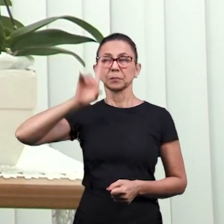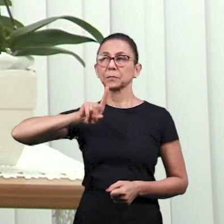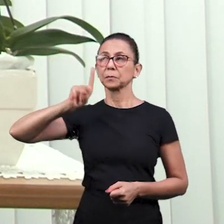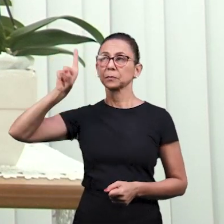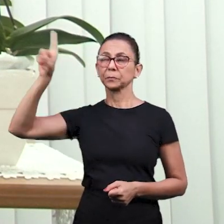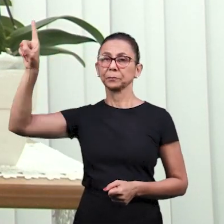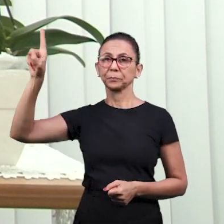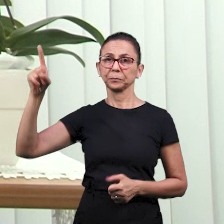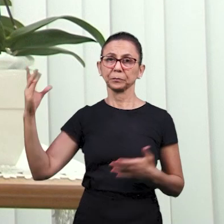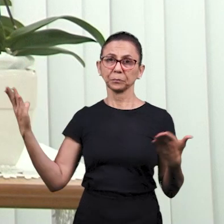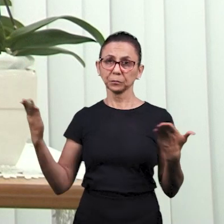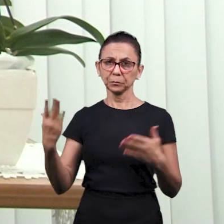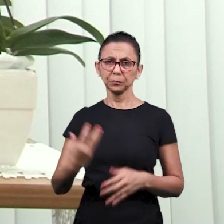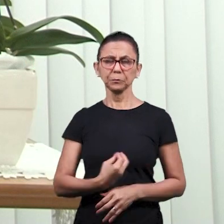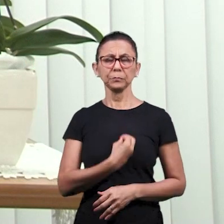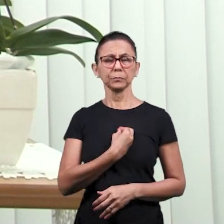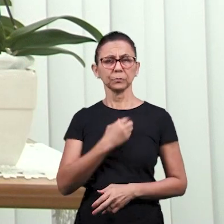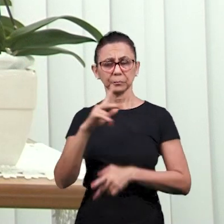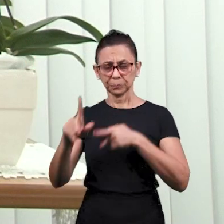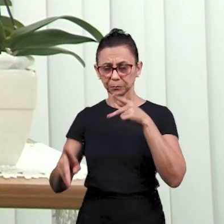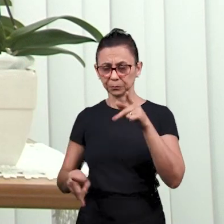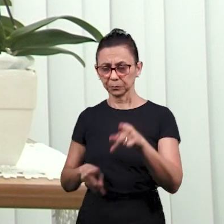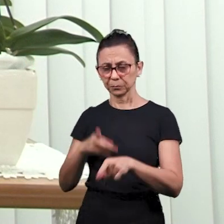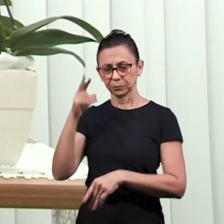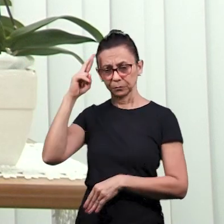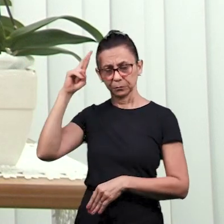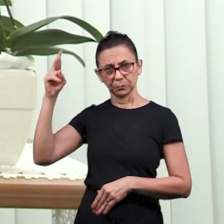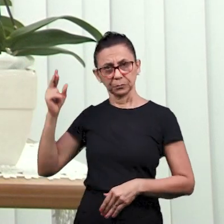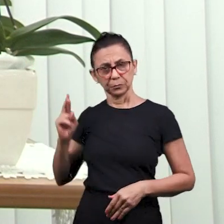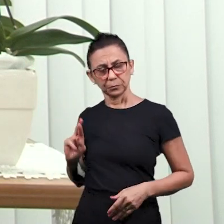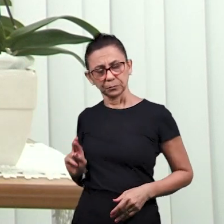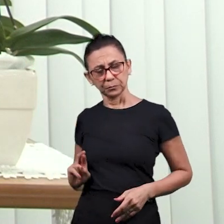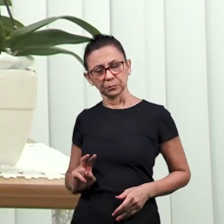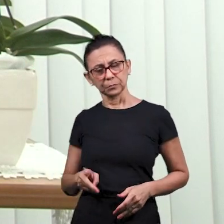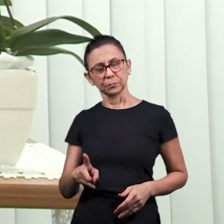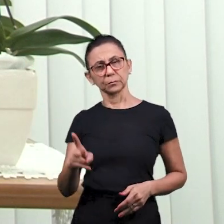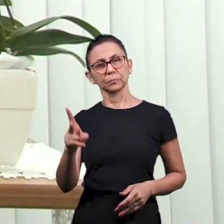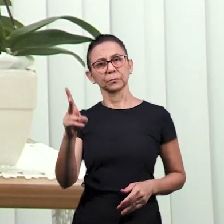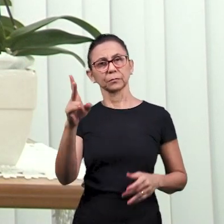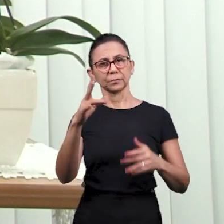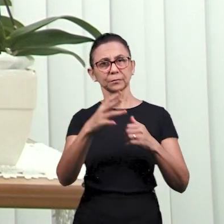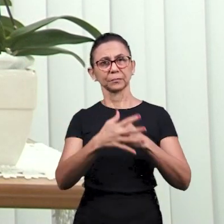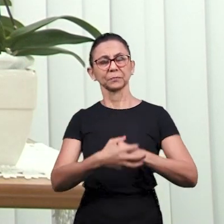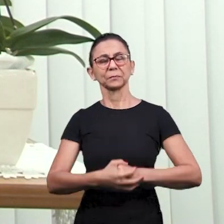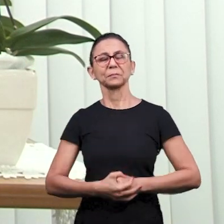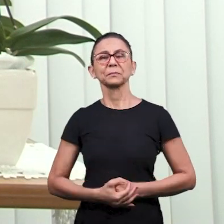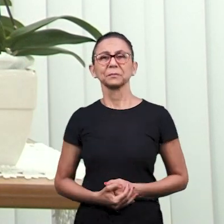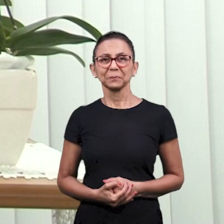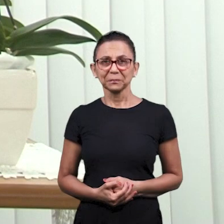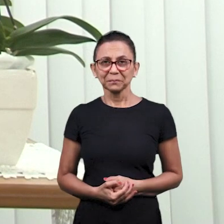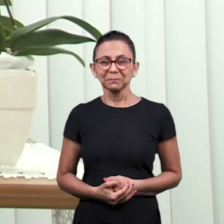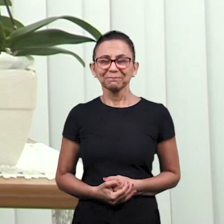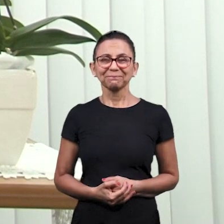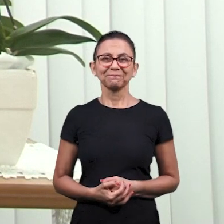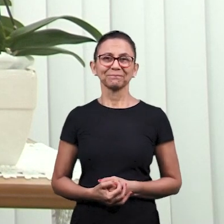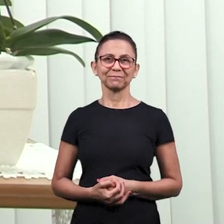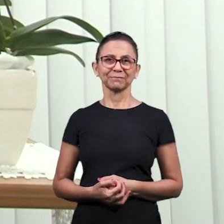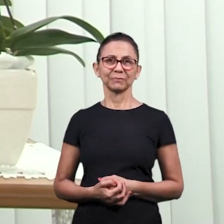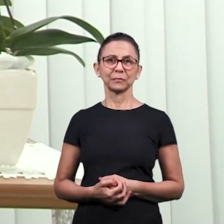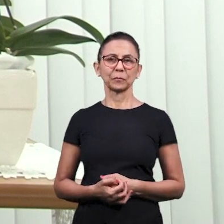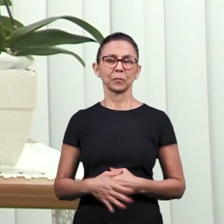утешение Святого Духа Божия, да будет со всеми нами, со всем народом Божьим, отныне и